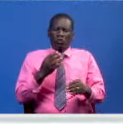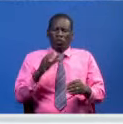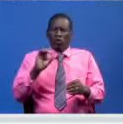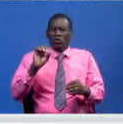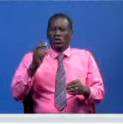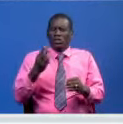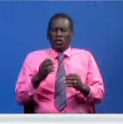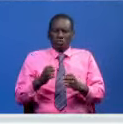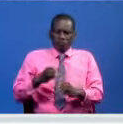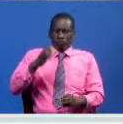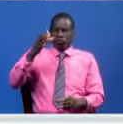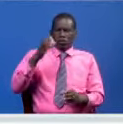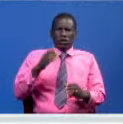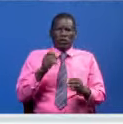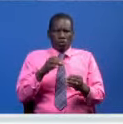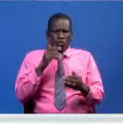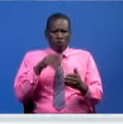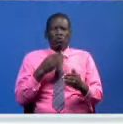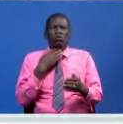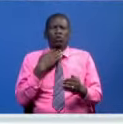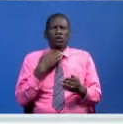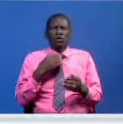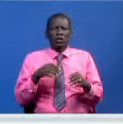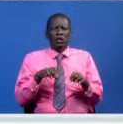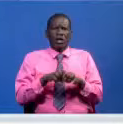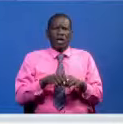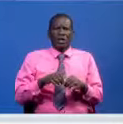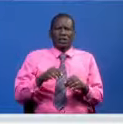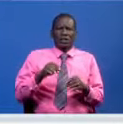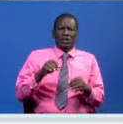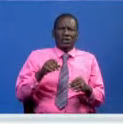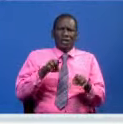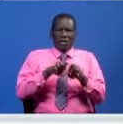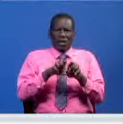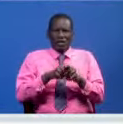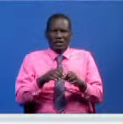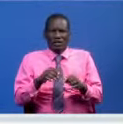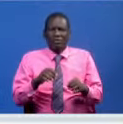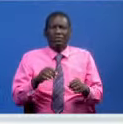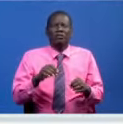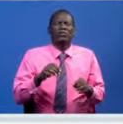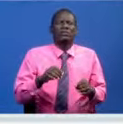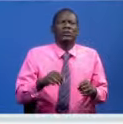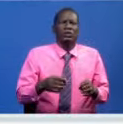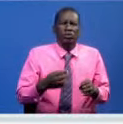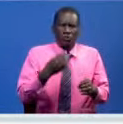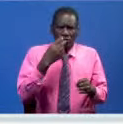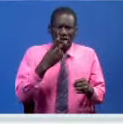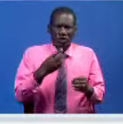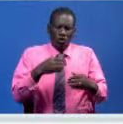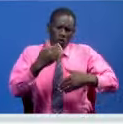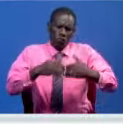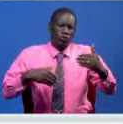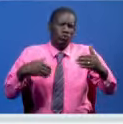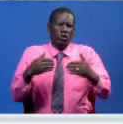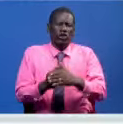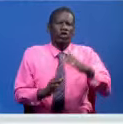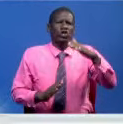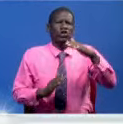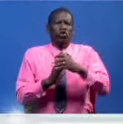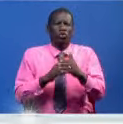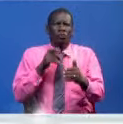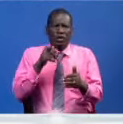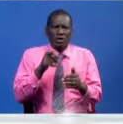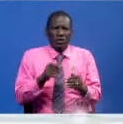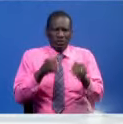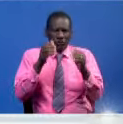Na kama Musa wa Biblia aliyeona mji wa Kanani pasi na kufika, ndivyo ilivyokuwa kwa mtaalamu huyo wa huduma za